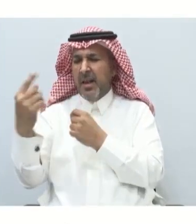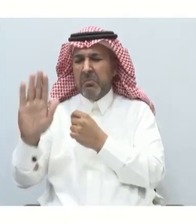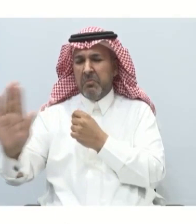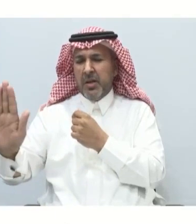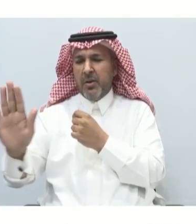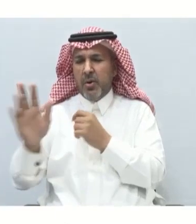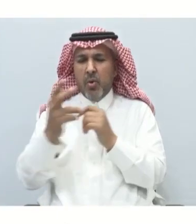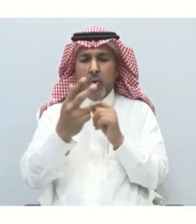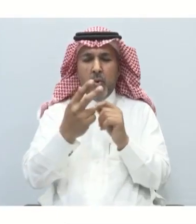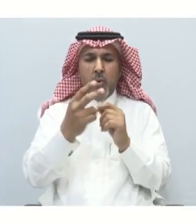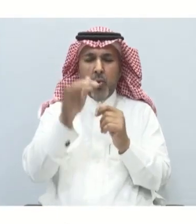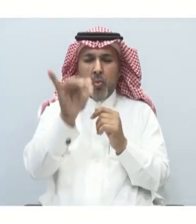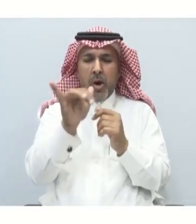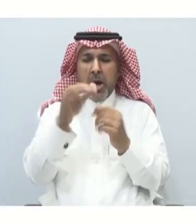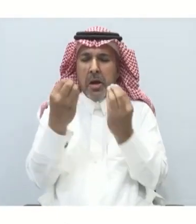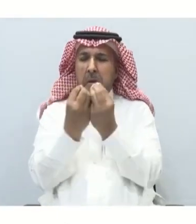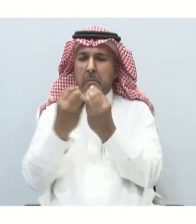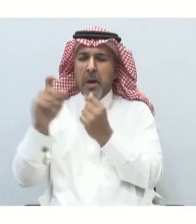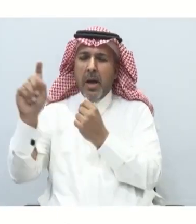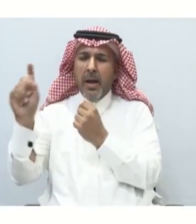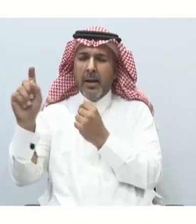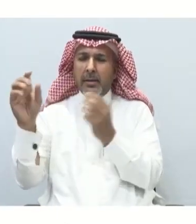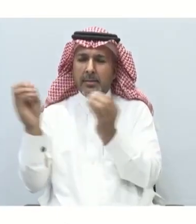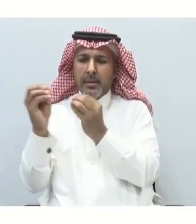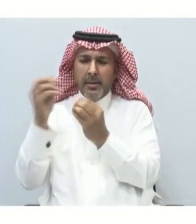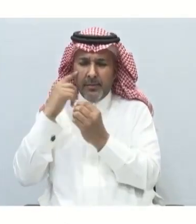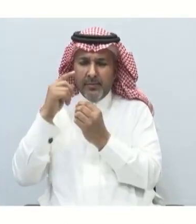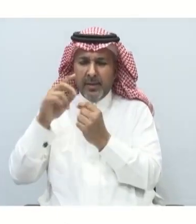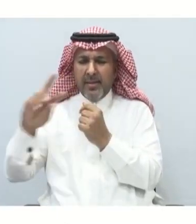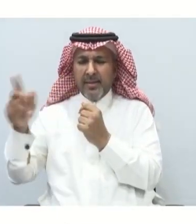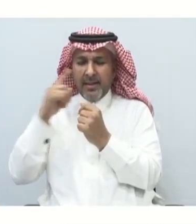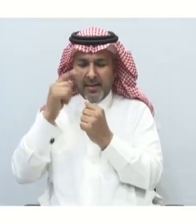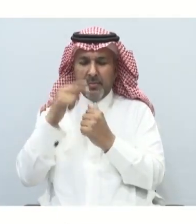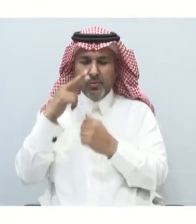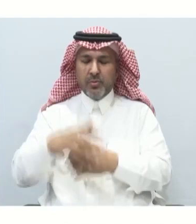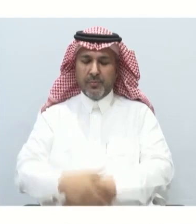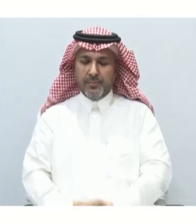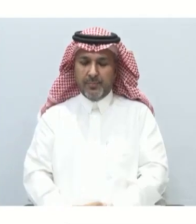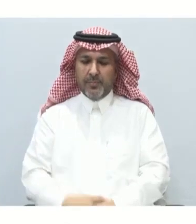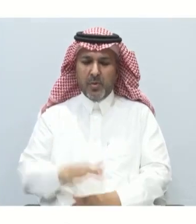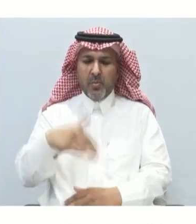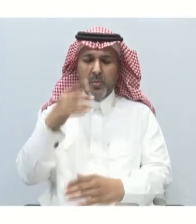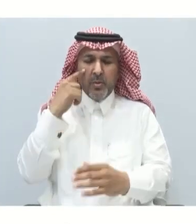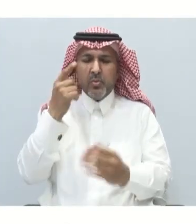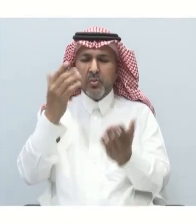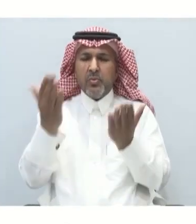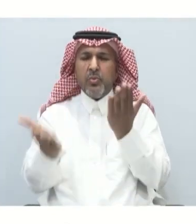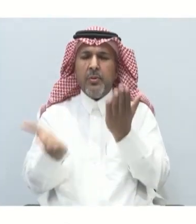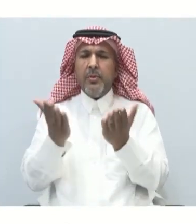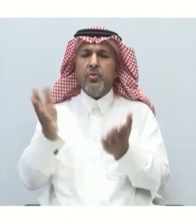فانا عندي متغير اكس اللي هو مستقل والواي هو المتغير التابع بعد ذلك اخذنا معادله الانحدار